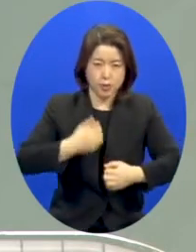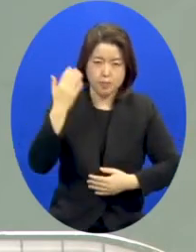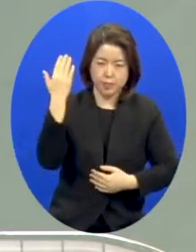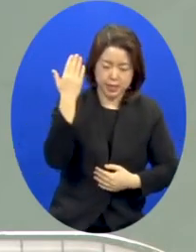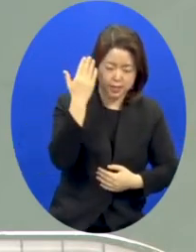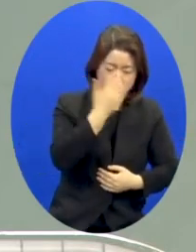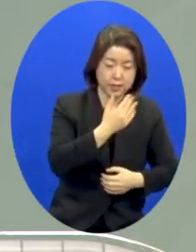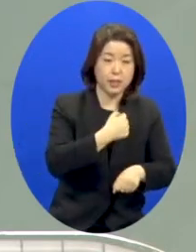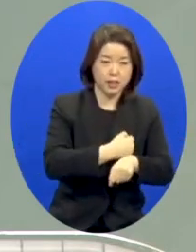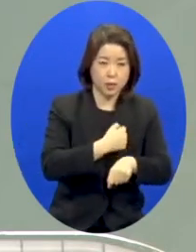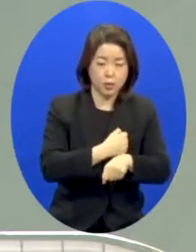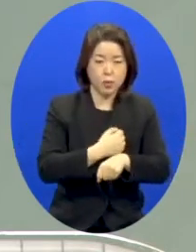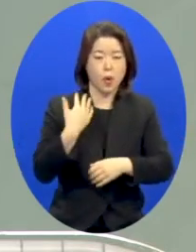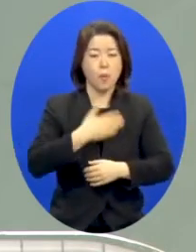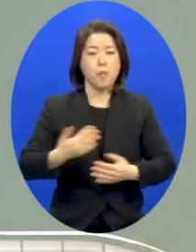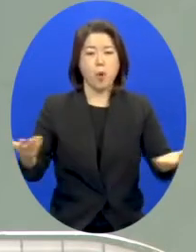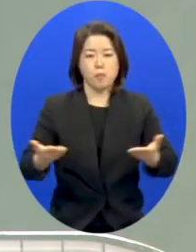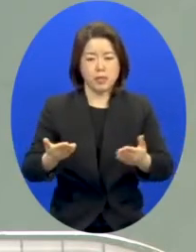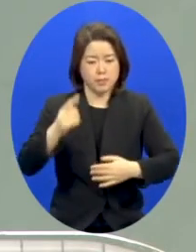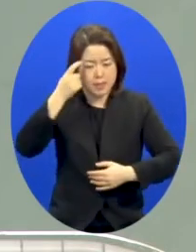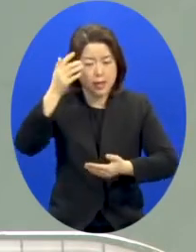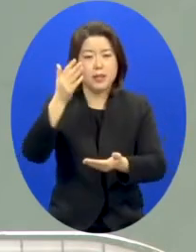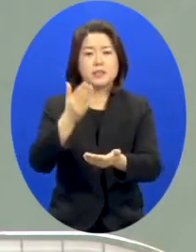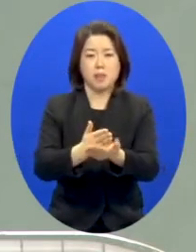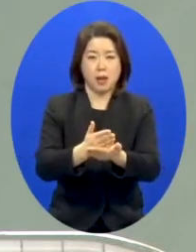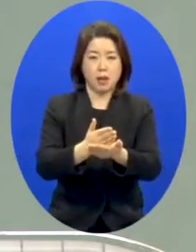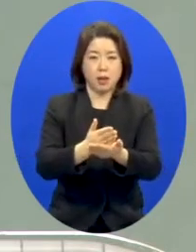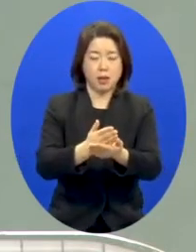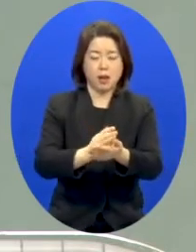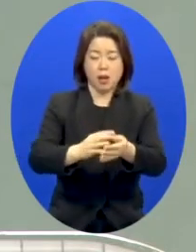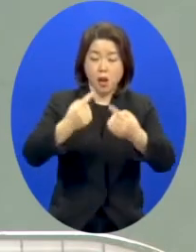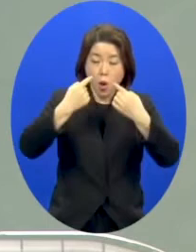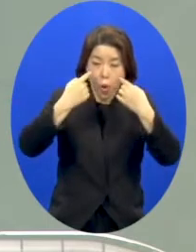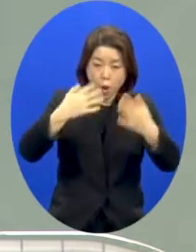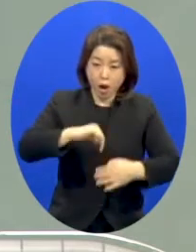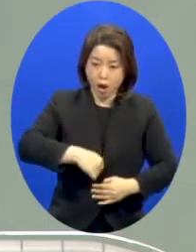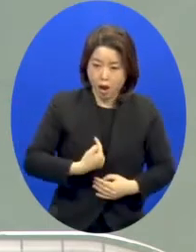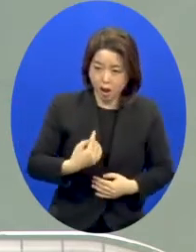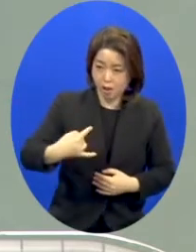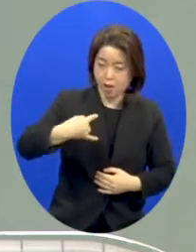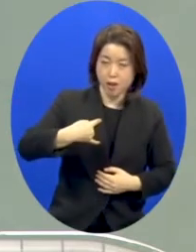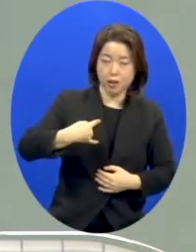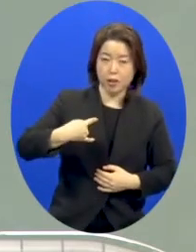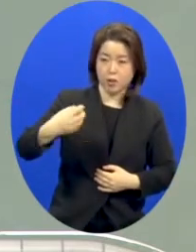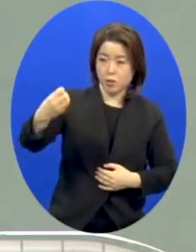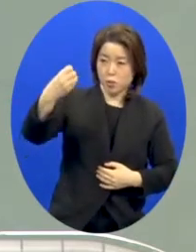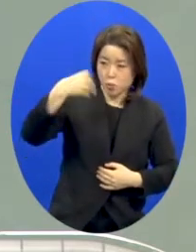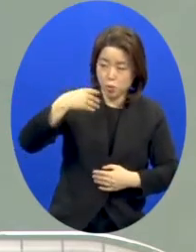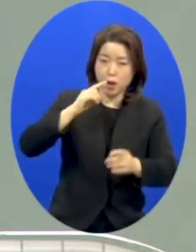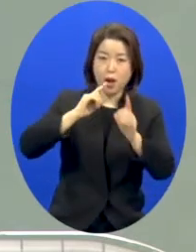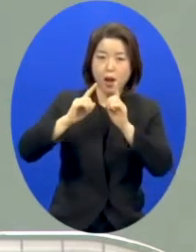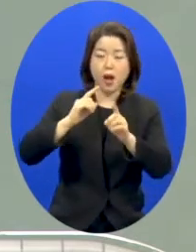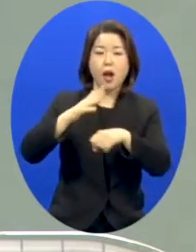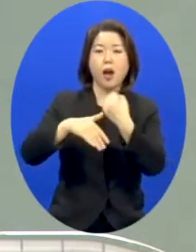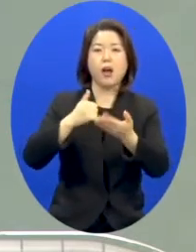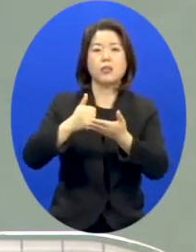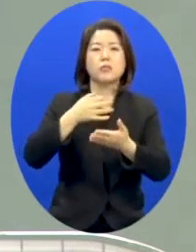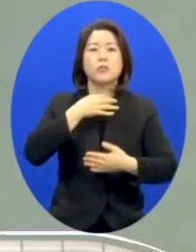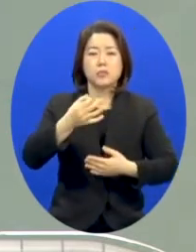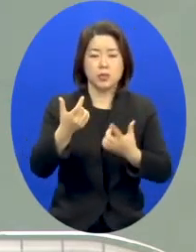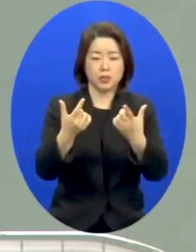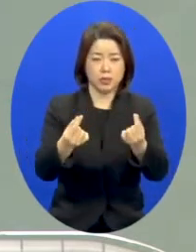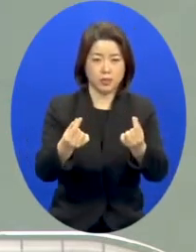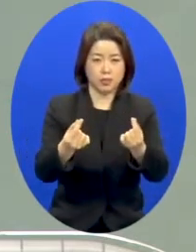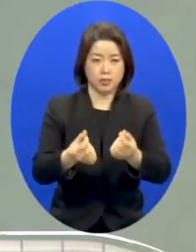육신의 일을 도모하지 말라 정확하게 자기에게 주시는 하나님의 음성이 얻습니다